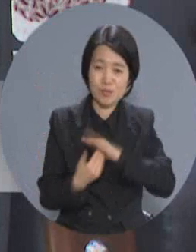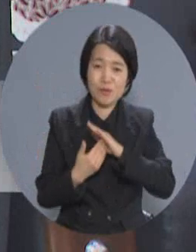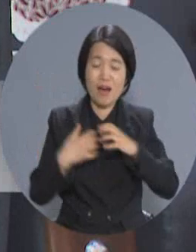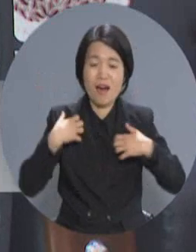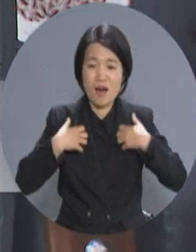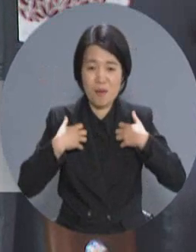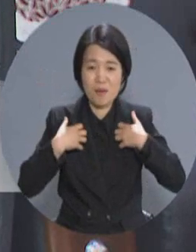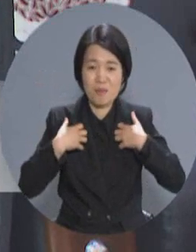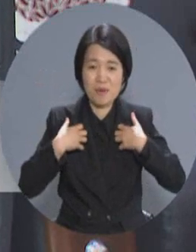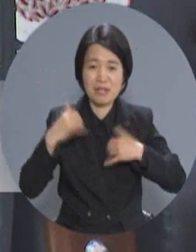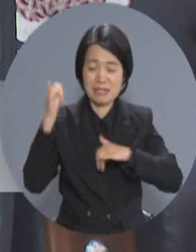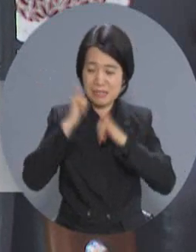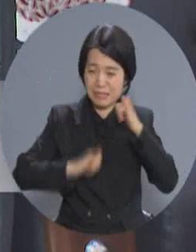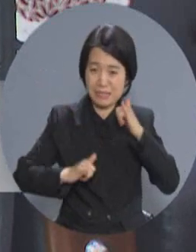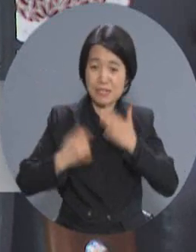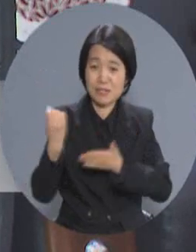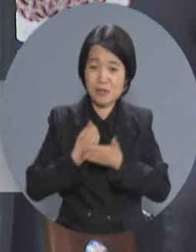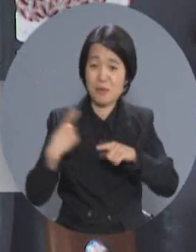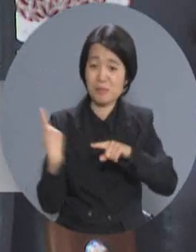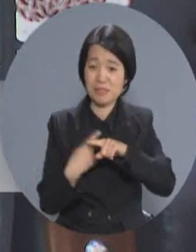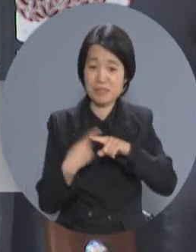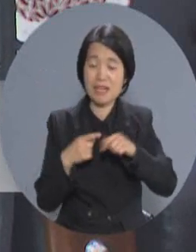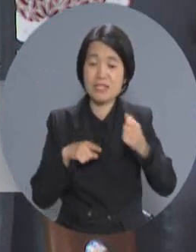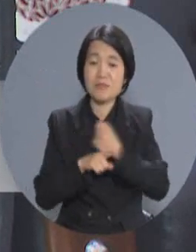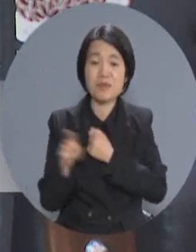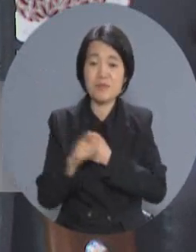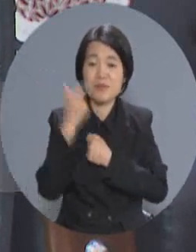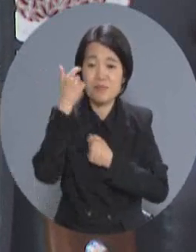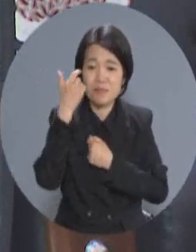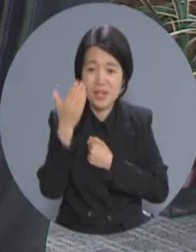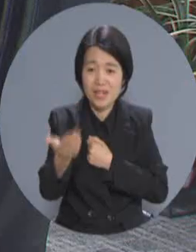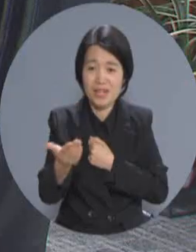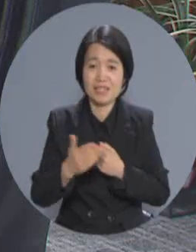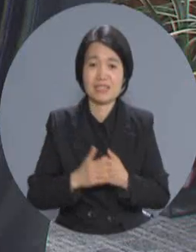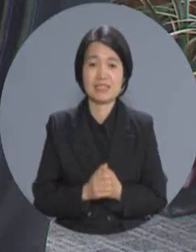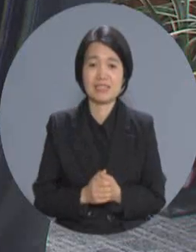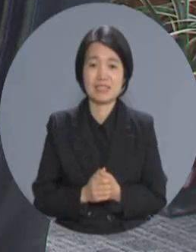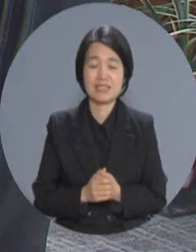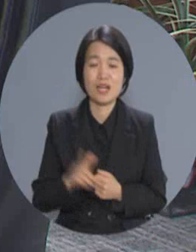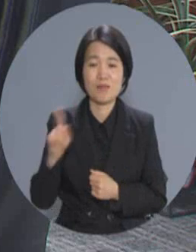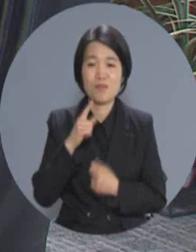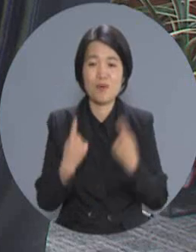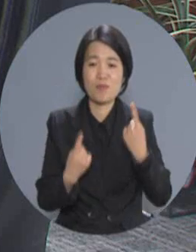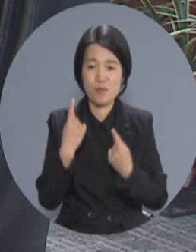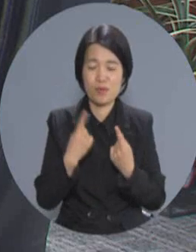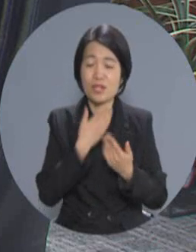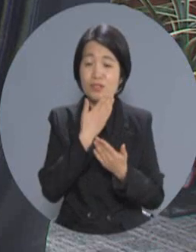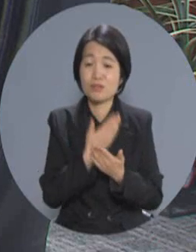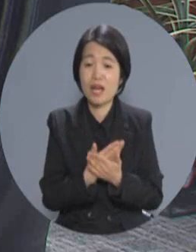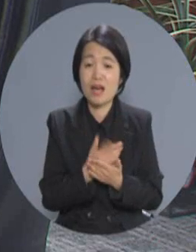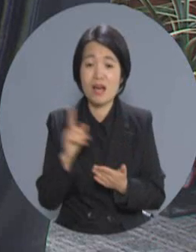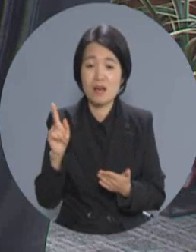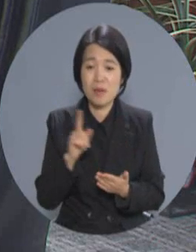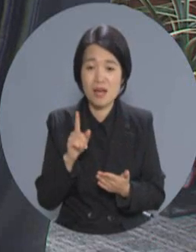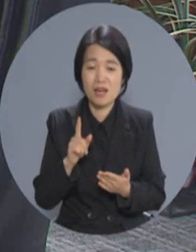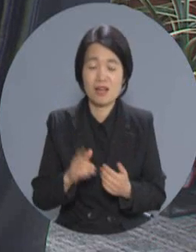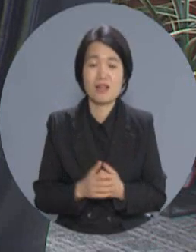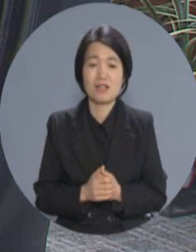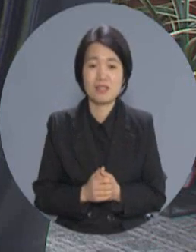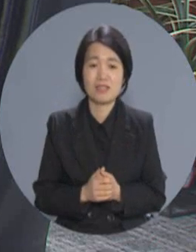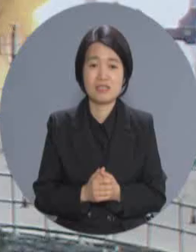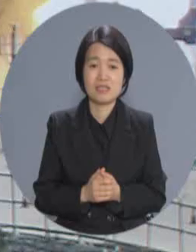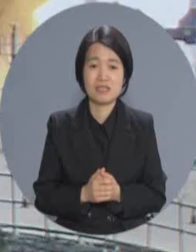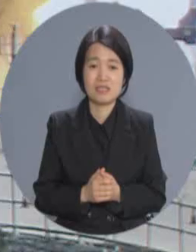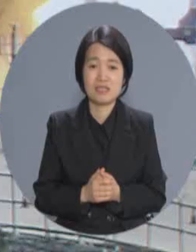사건으로 기록될 만한데요 우선 그 의미는 어디에 있다고 생각하십니까 무엇보다 이제 중요한게 이제